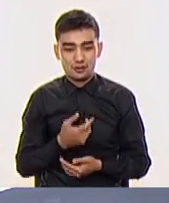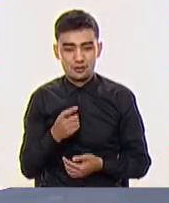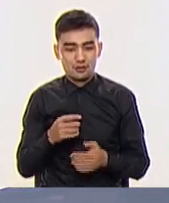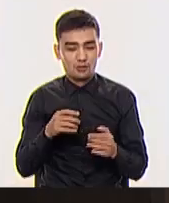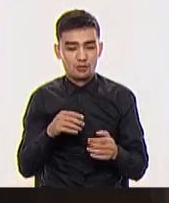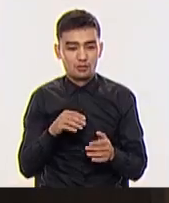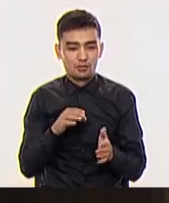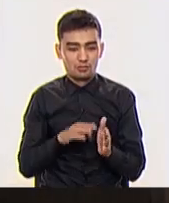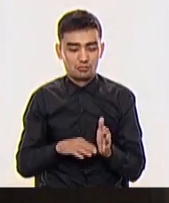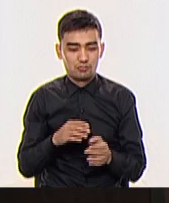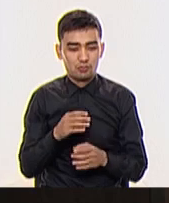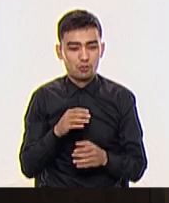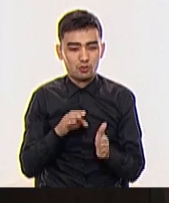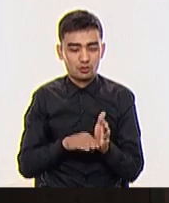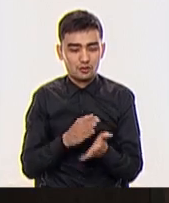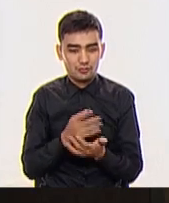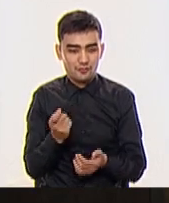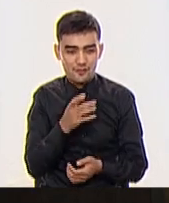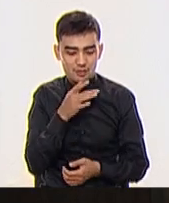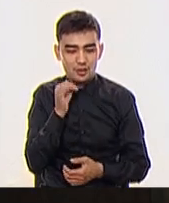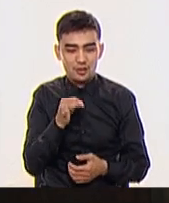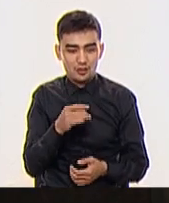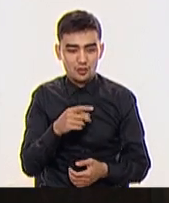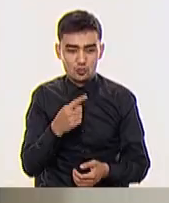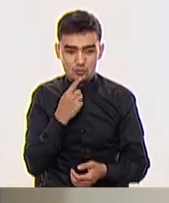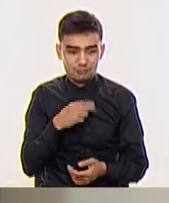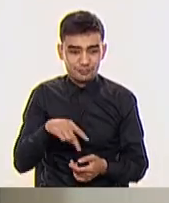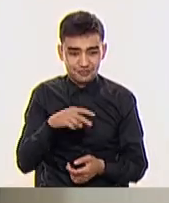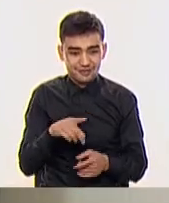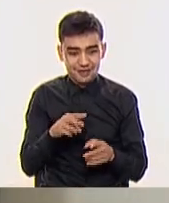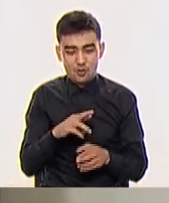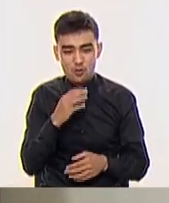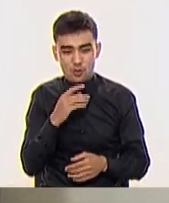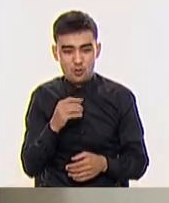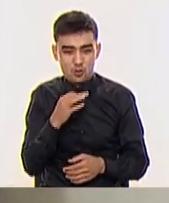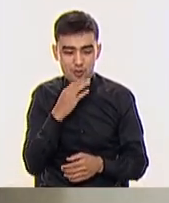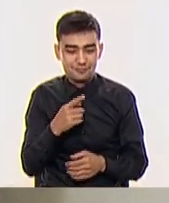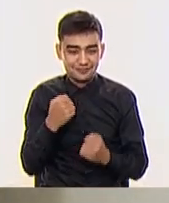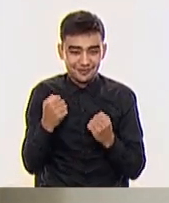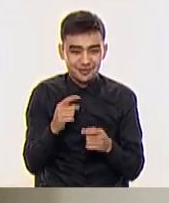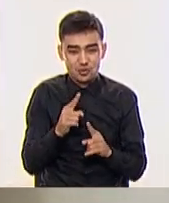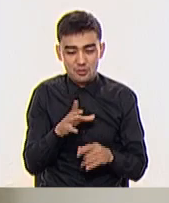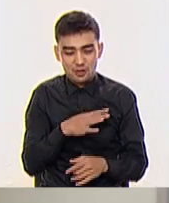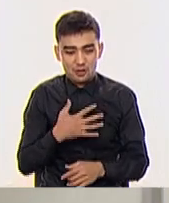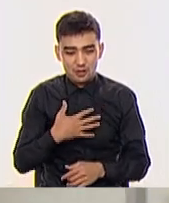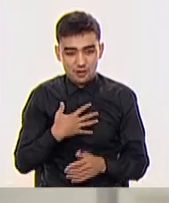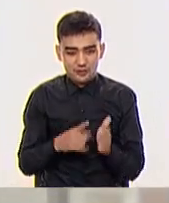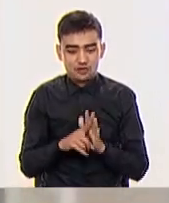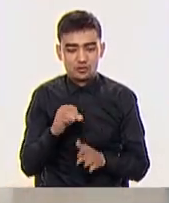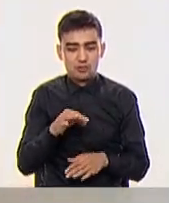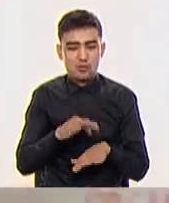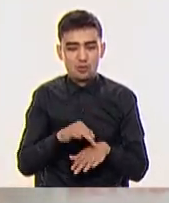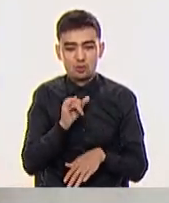разбиралась. Оскар Бакиров с трудом передвигается по комнате. Любая физическая активность вызывает у него отдышку и боли.